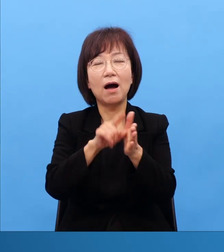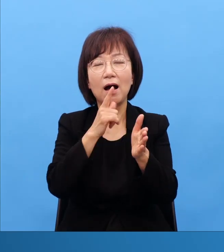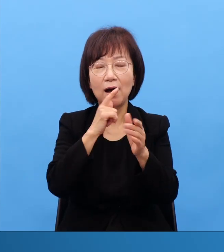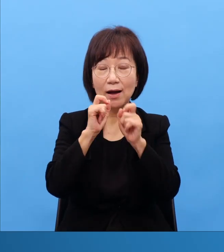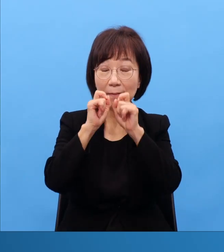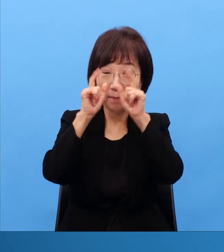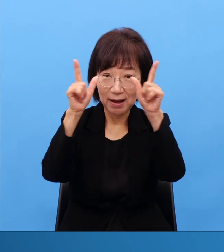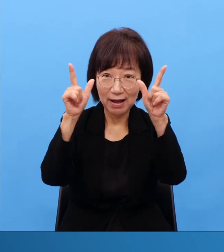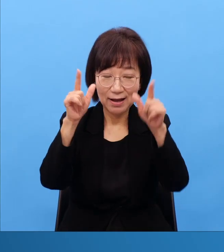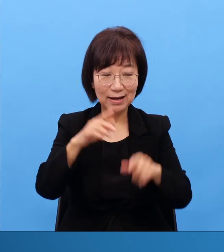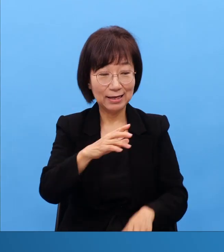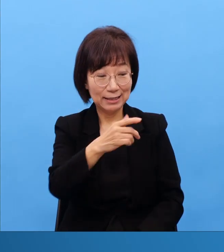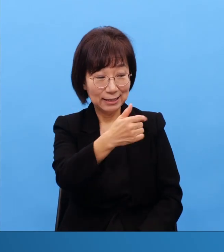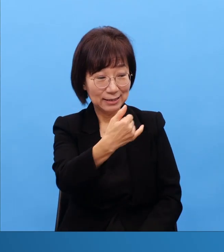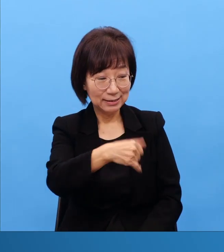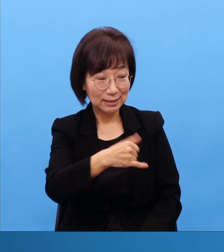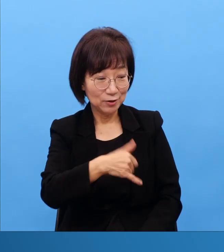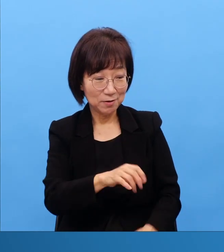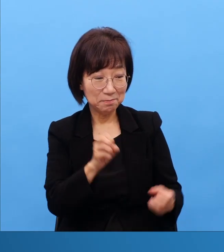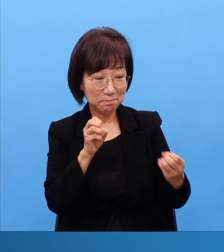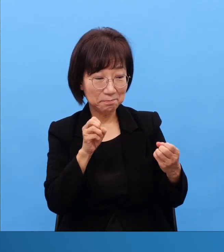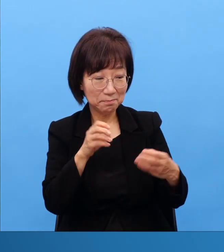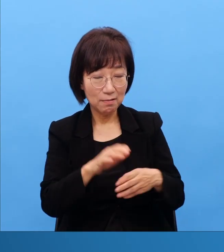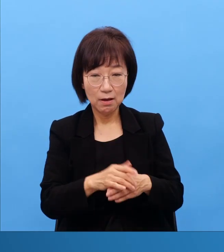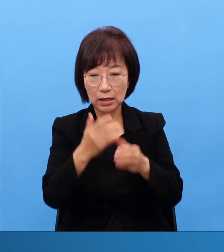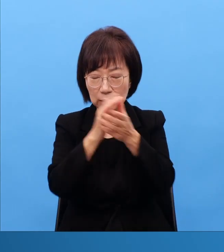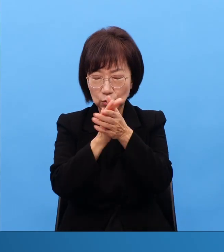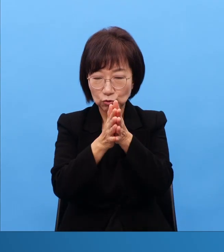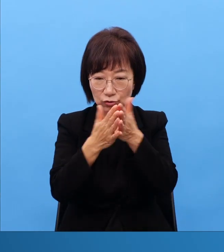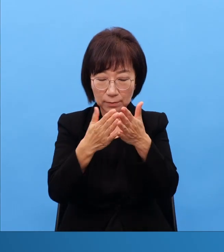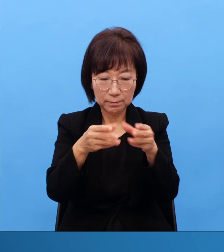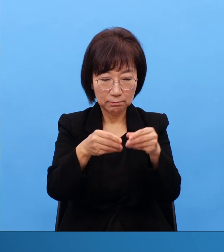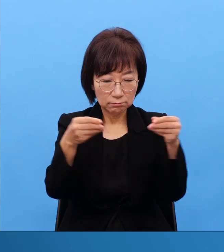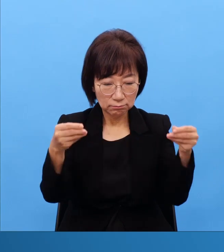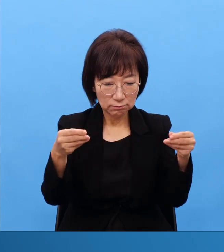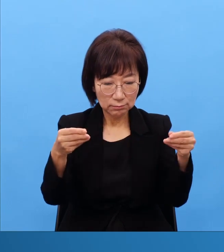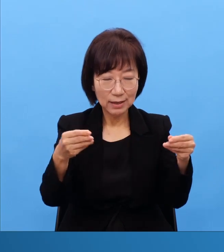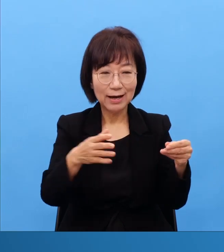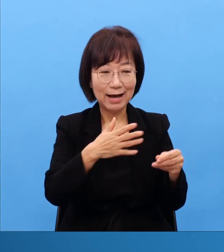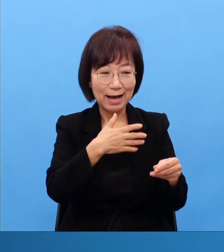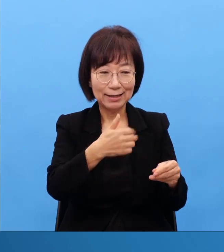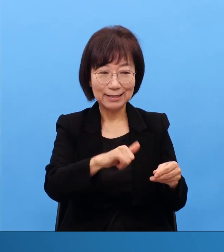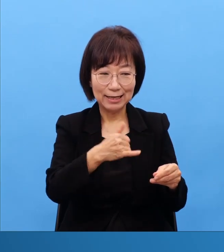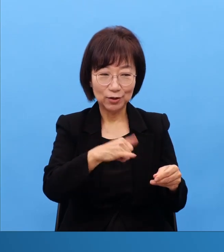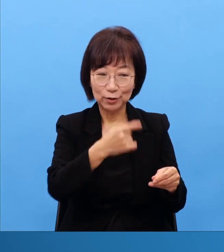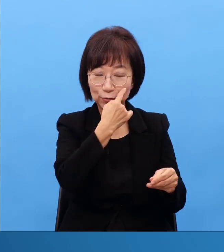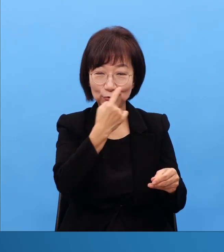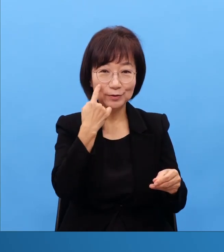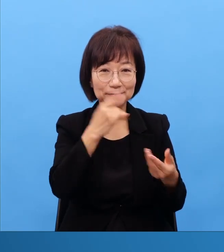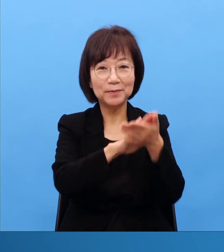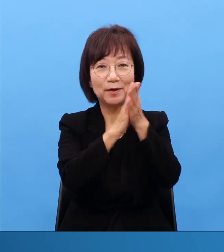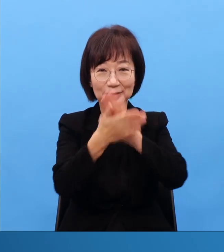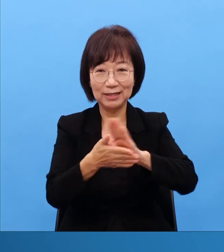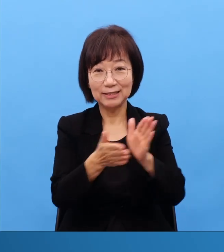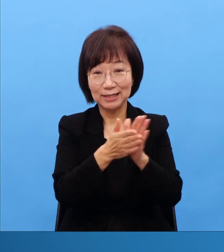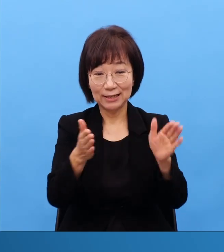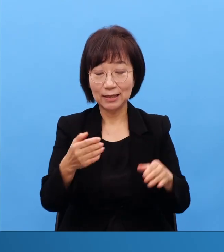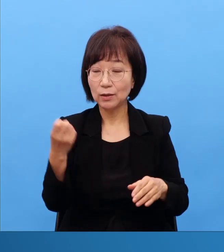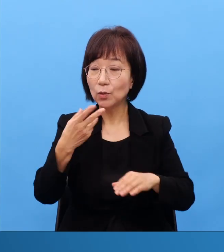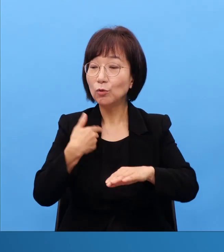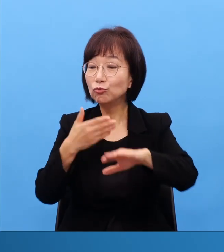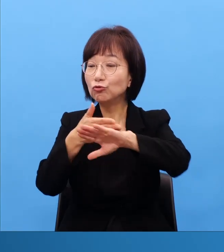포럼하니 기도수첩을 보는 아이의 눈이 달라졌다. 이런 응답들을 주변 사람들에게